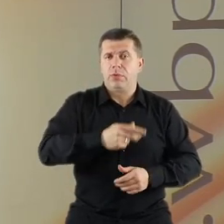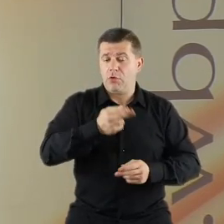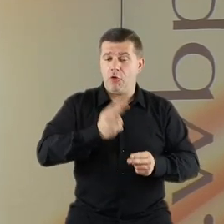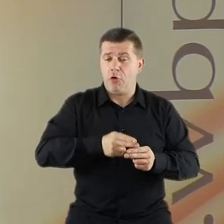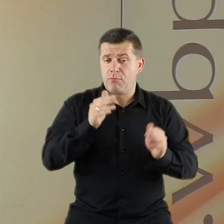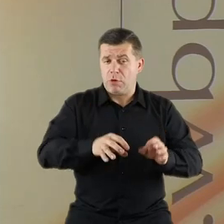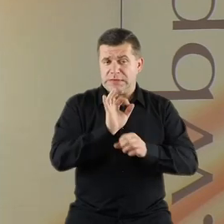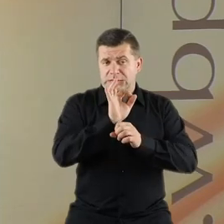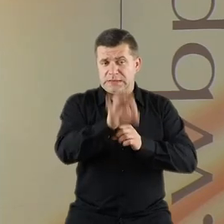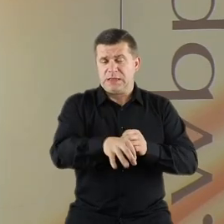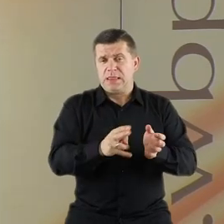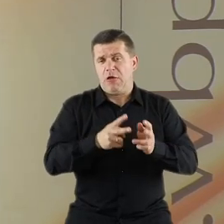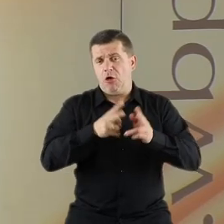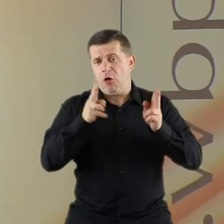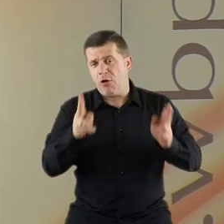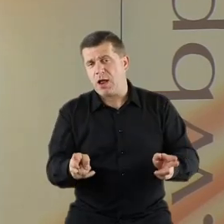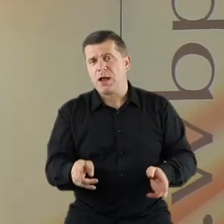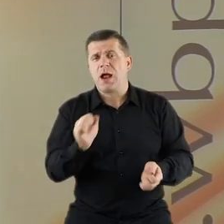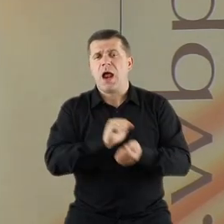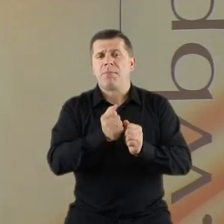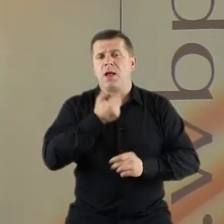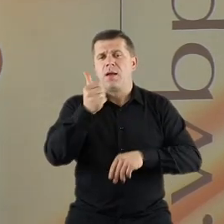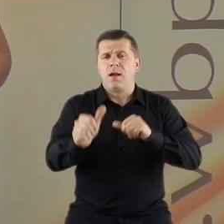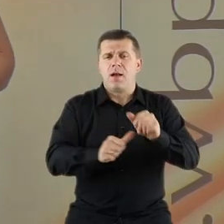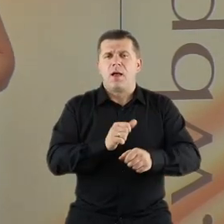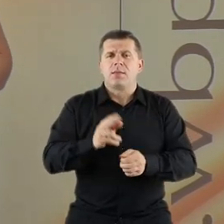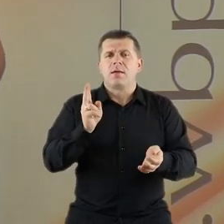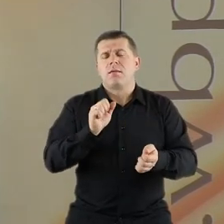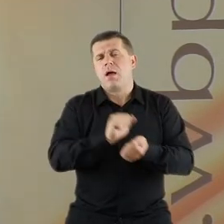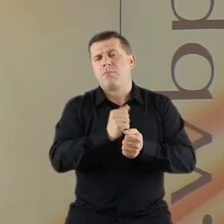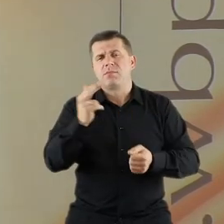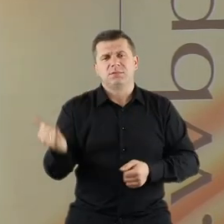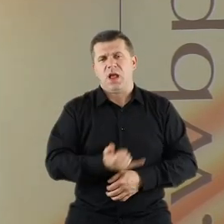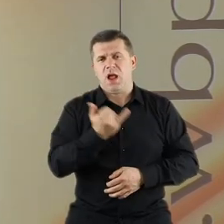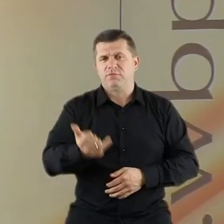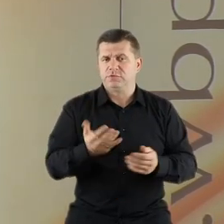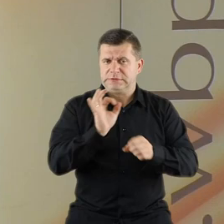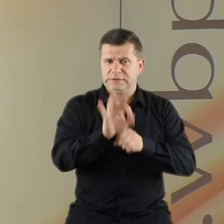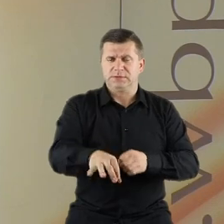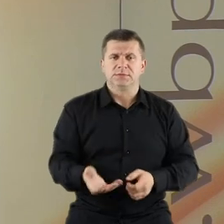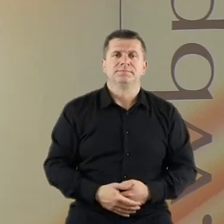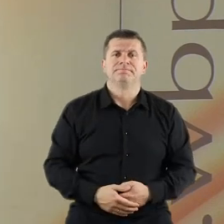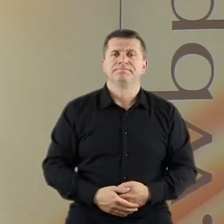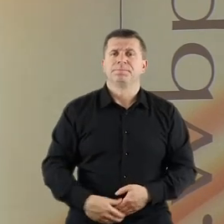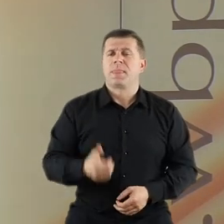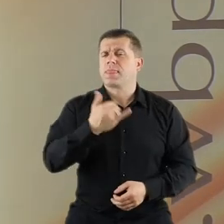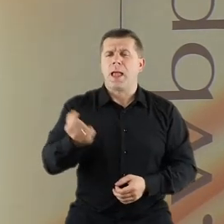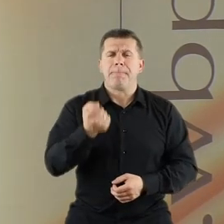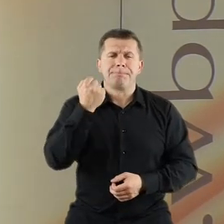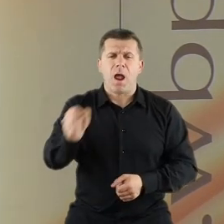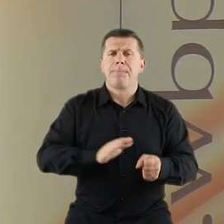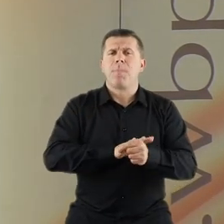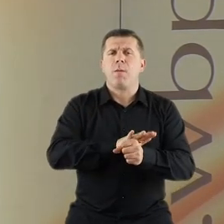chorobę można zadać na czas określony na kilka lat bądź na zawsze najbardziej